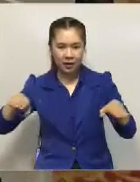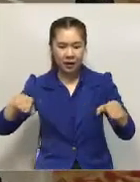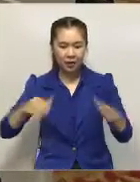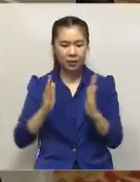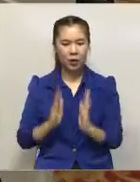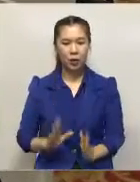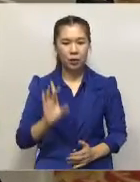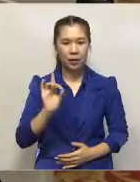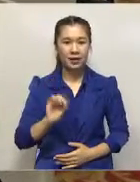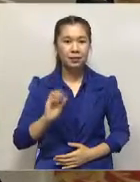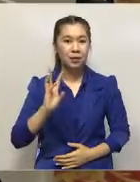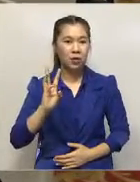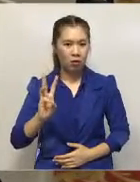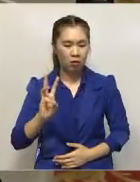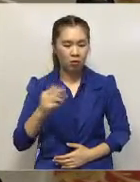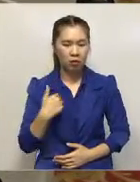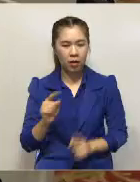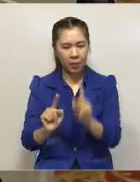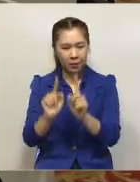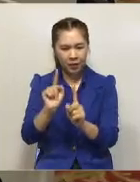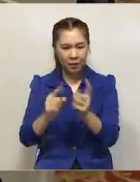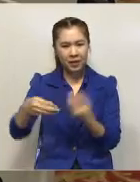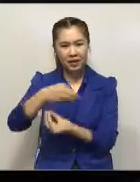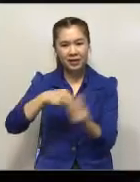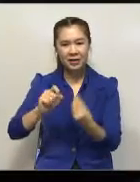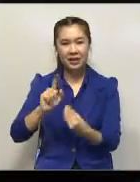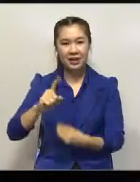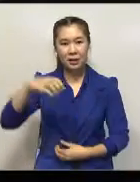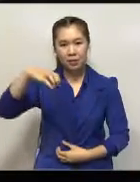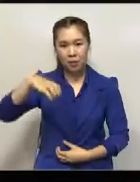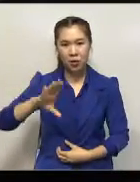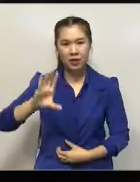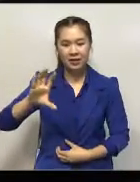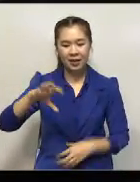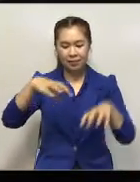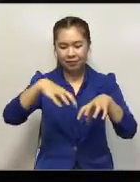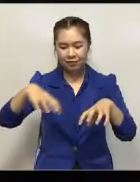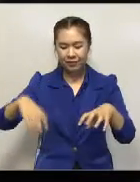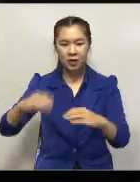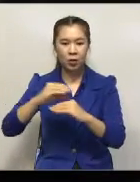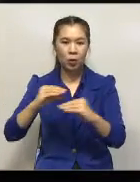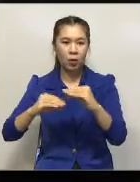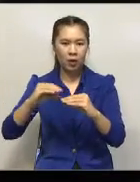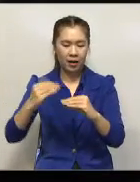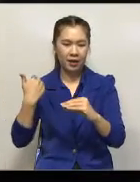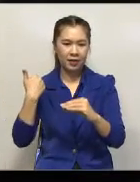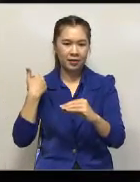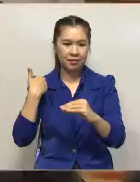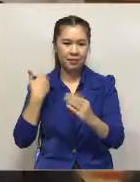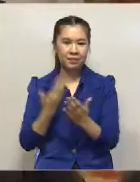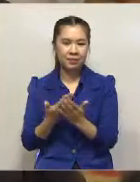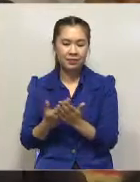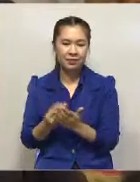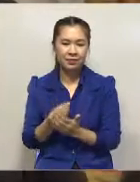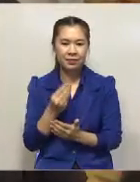86รายและพบว่าการประเมินมูลค่าทางเศรษฐกิจของบริษัทที่ได้รับการสนับสนุนจากโครงการจะได้รับผลตอบ